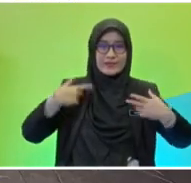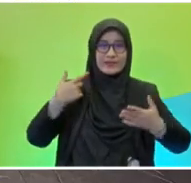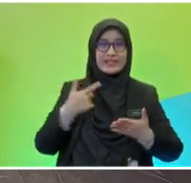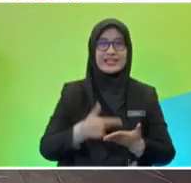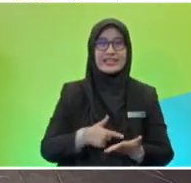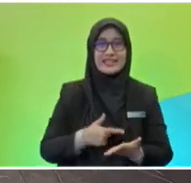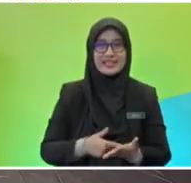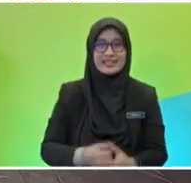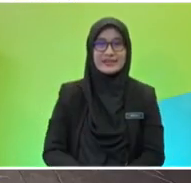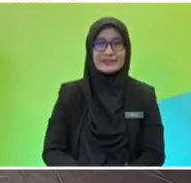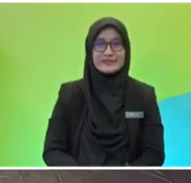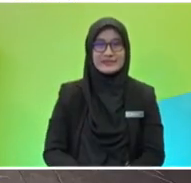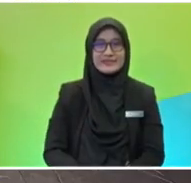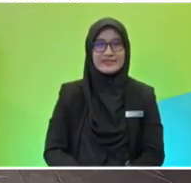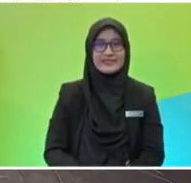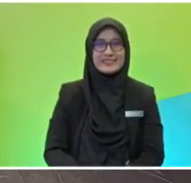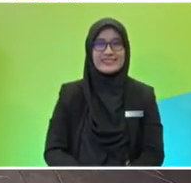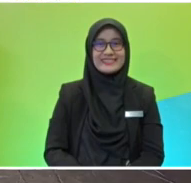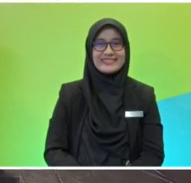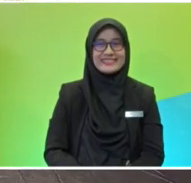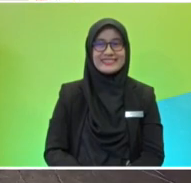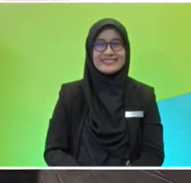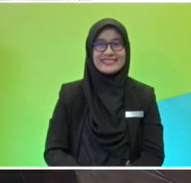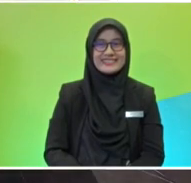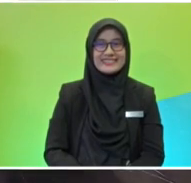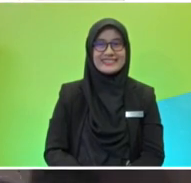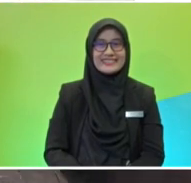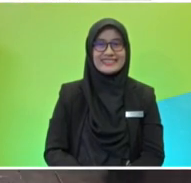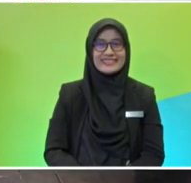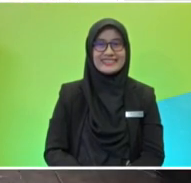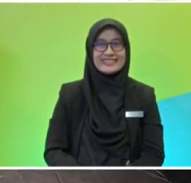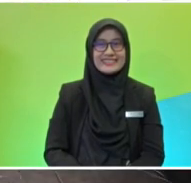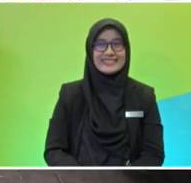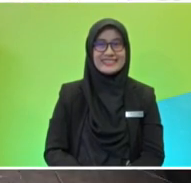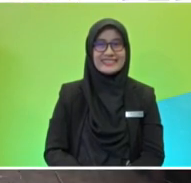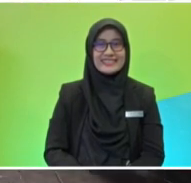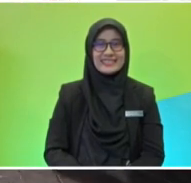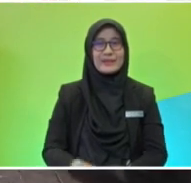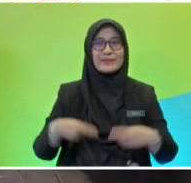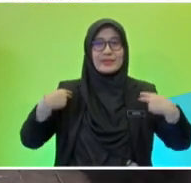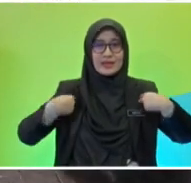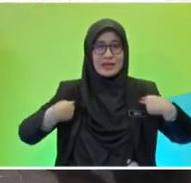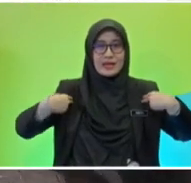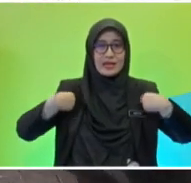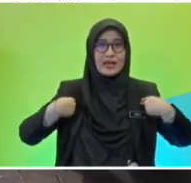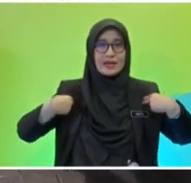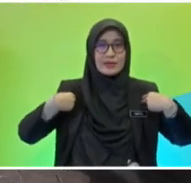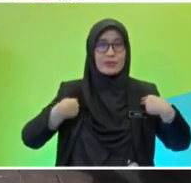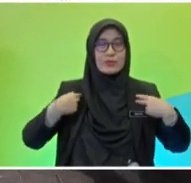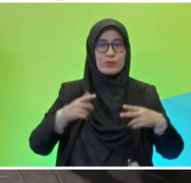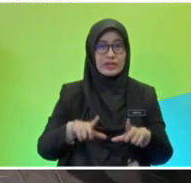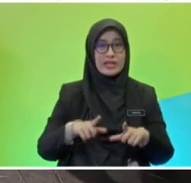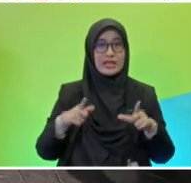balik. Okey. Okey. Seterusnya haiwan yang seterusnya ialah kalau kita tengok haiwan ada berapa kaki tadi?